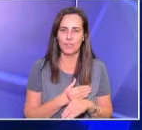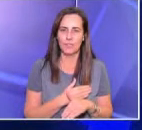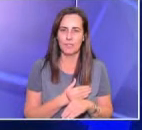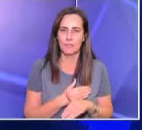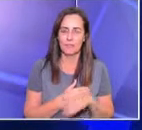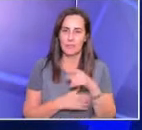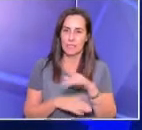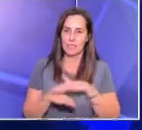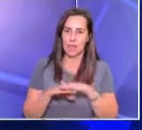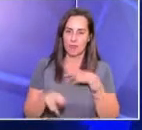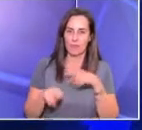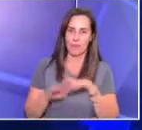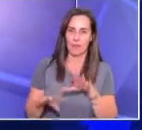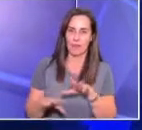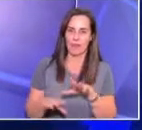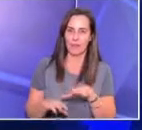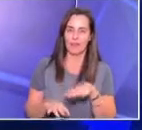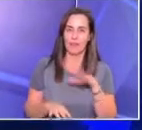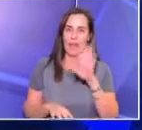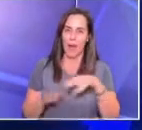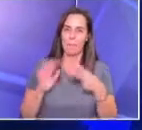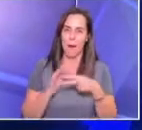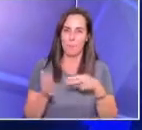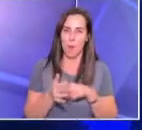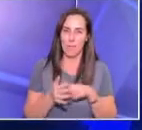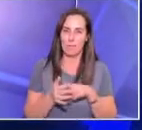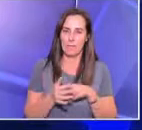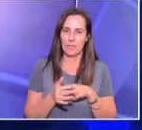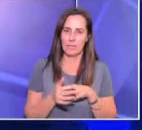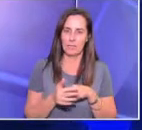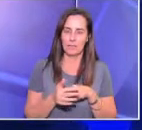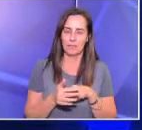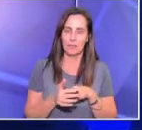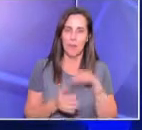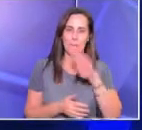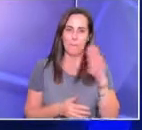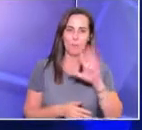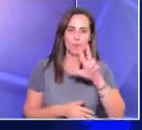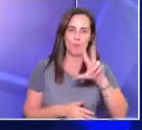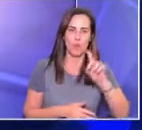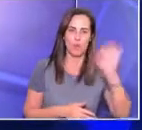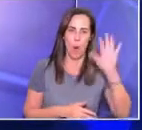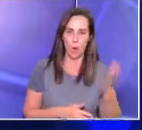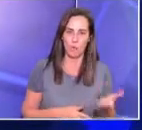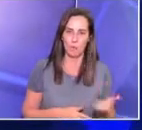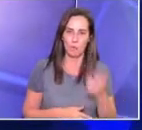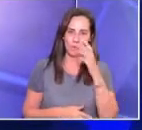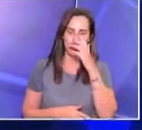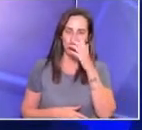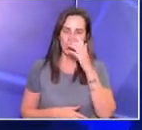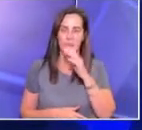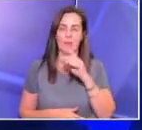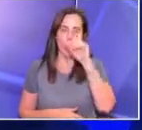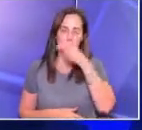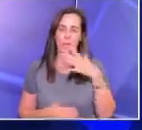הסתכלות שגם, אתה יודע, סליחה, ברור, איזה שאלה, זה של מספרים. בפוליטיקה, זה נכון. נתניהו רק 30% מהציבור. בוודאי, בוודאי. חולדאי